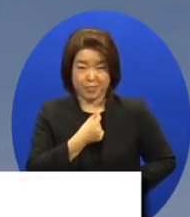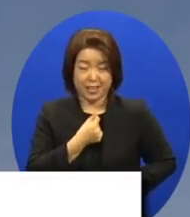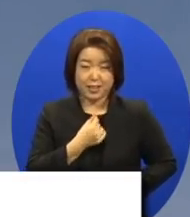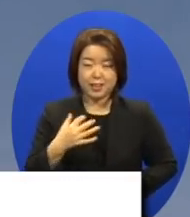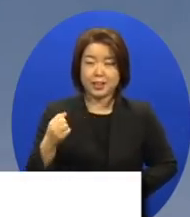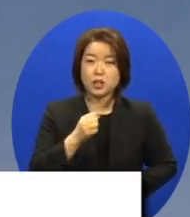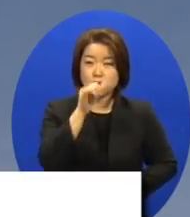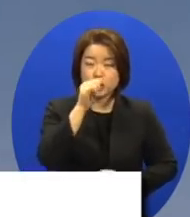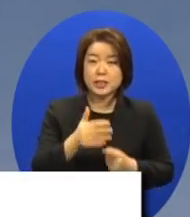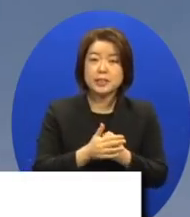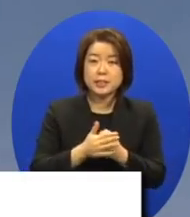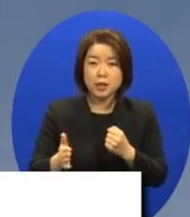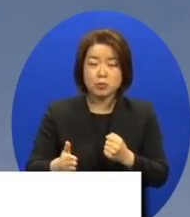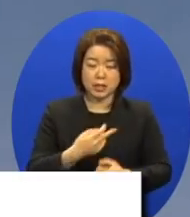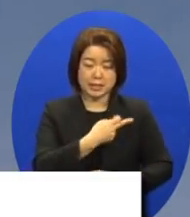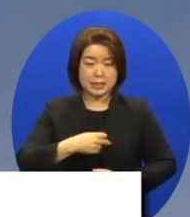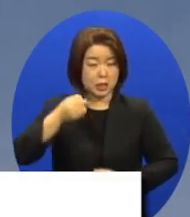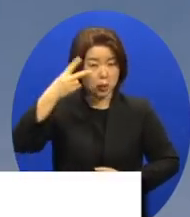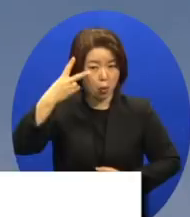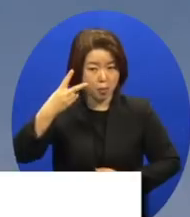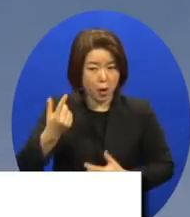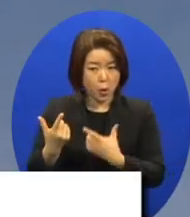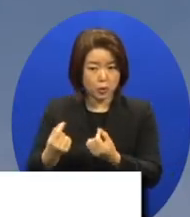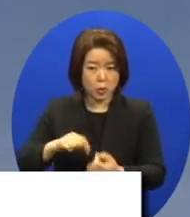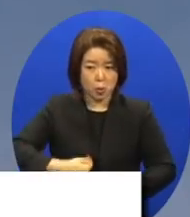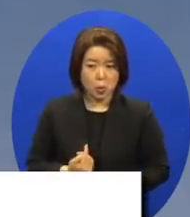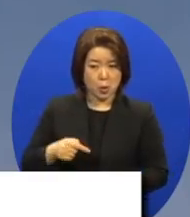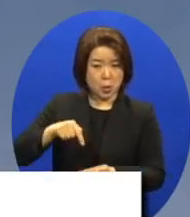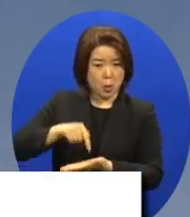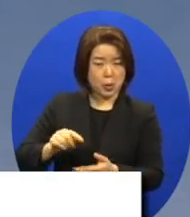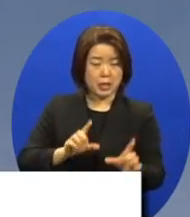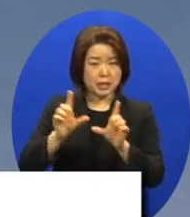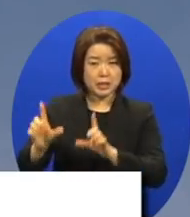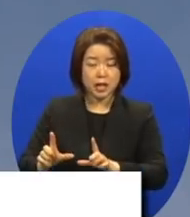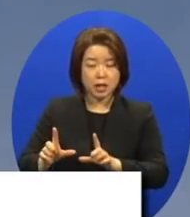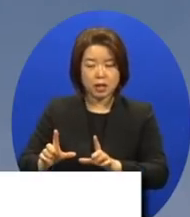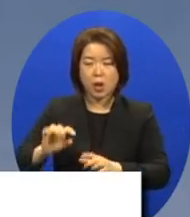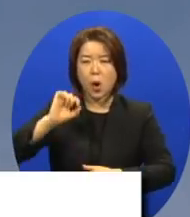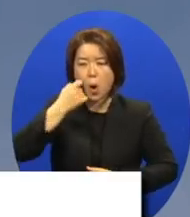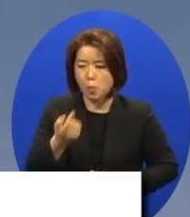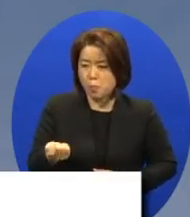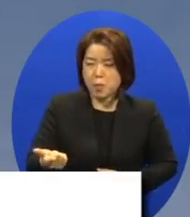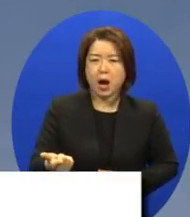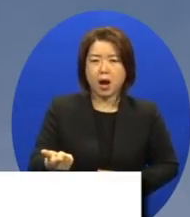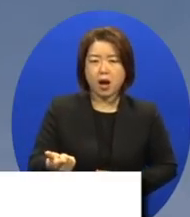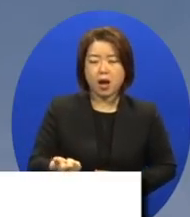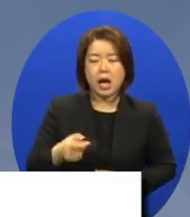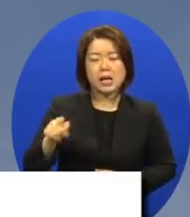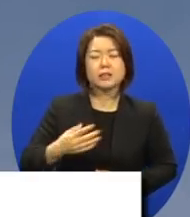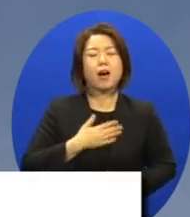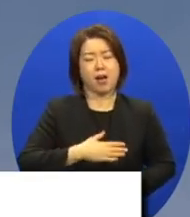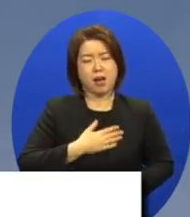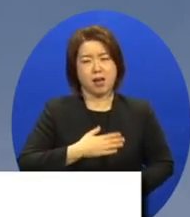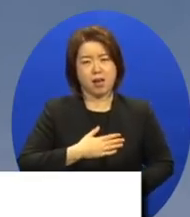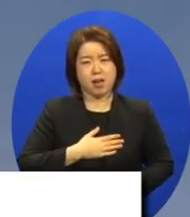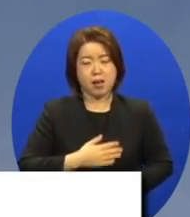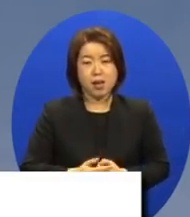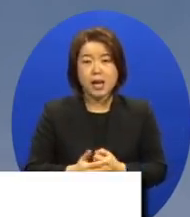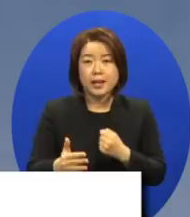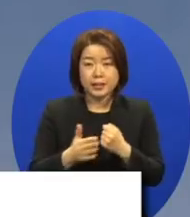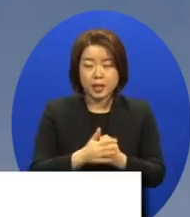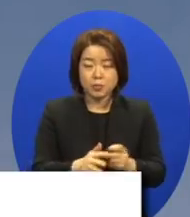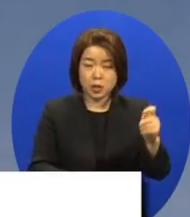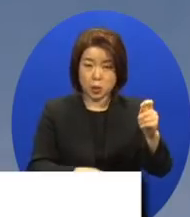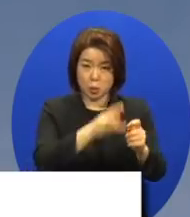사도 바울처럼 그렇게 독신으로 살 수 있는 사람이 참으로 적습니다 그걸 사도 바울이 압니다 그래서 고린도